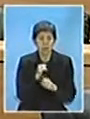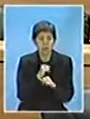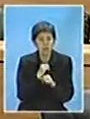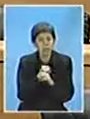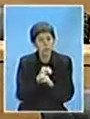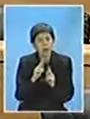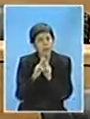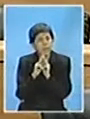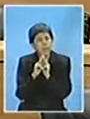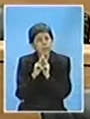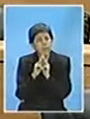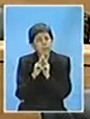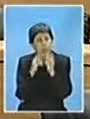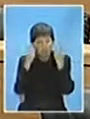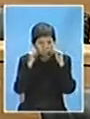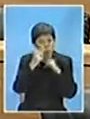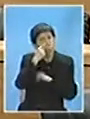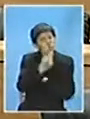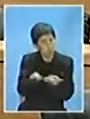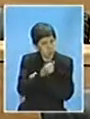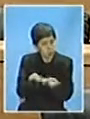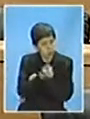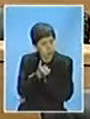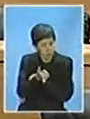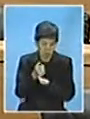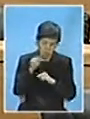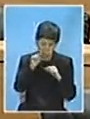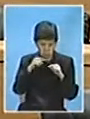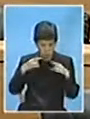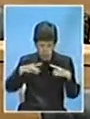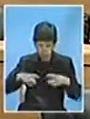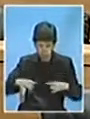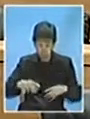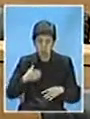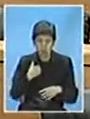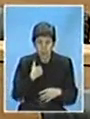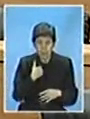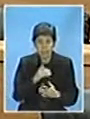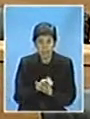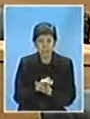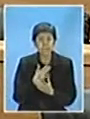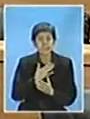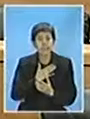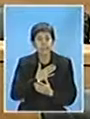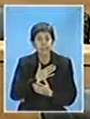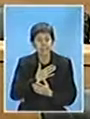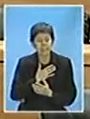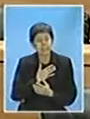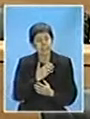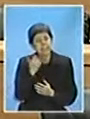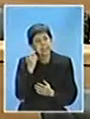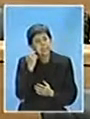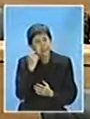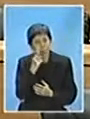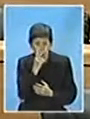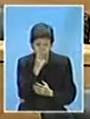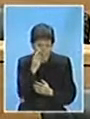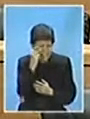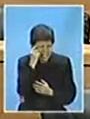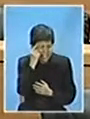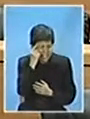จากการเป็นนายกนะครับซึ่งมันจะขัดกันเองนะครับก็เลยคิดว่าตรงนี้ต้องท่านดูเสียให้ดีนะ